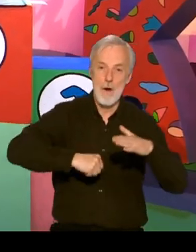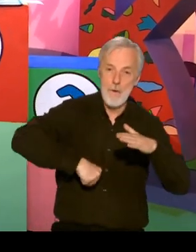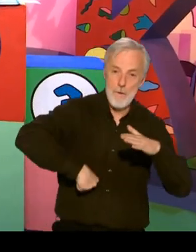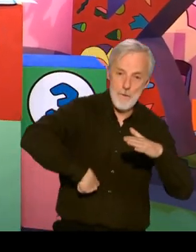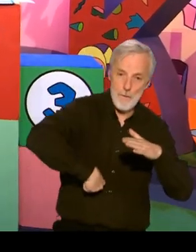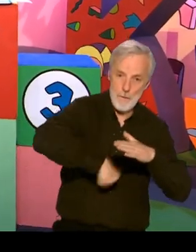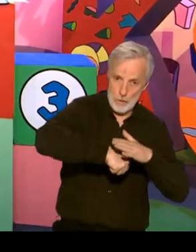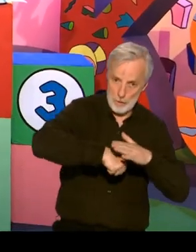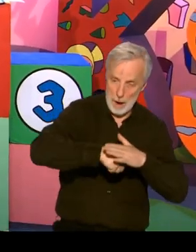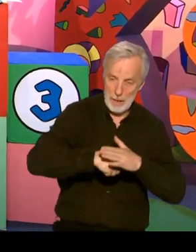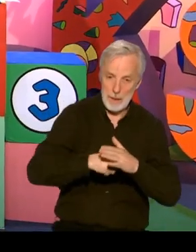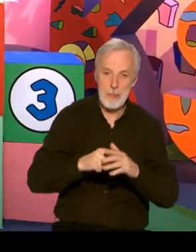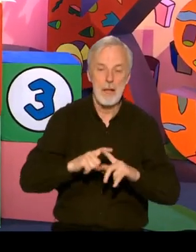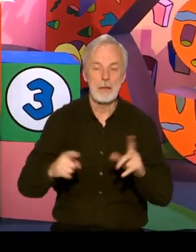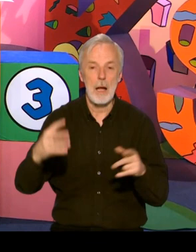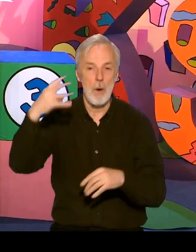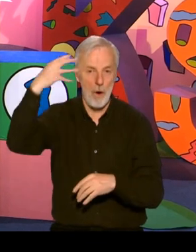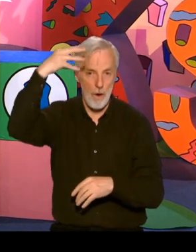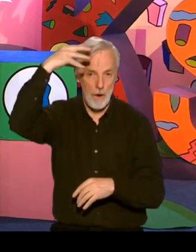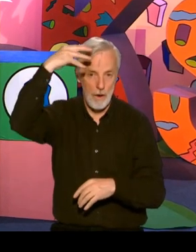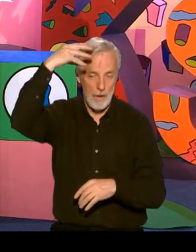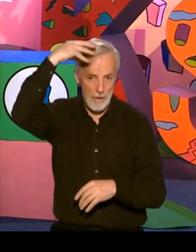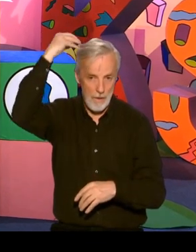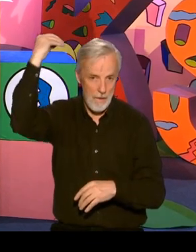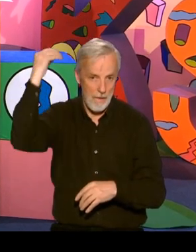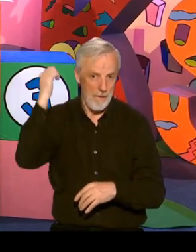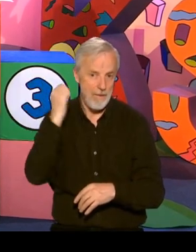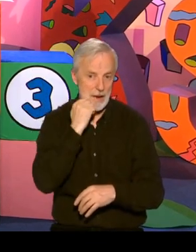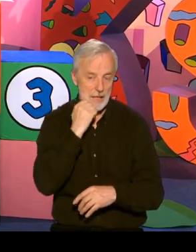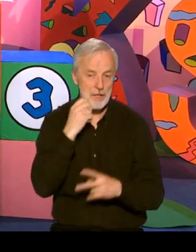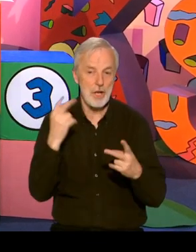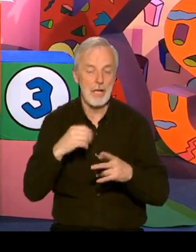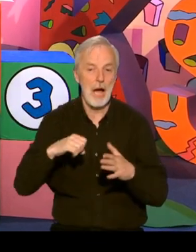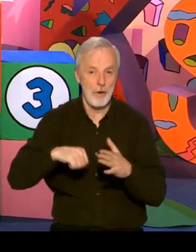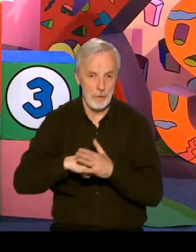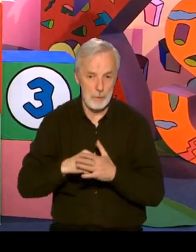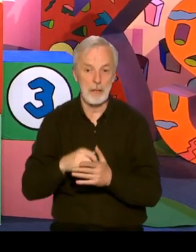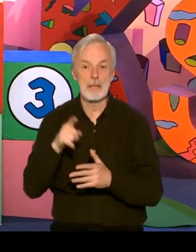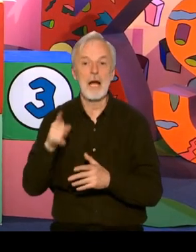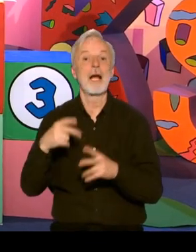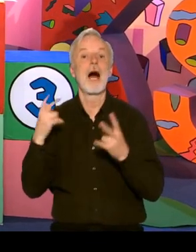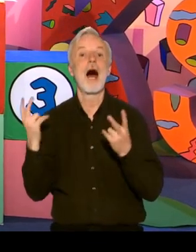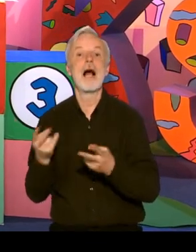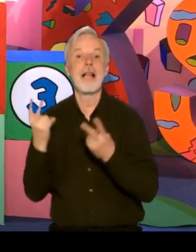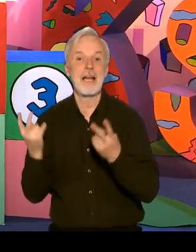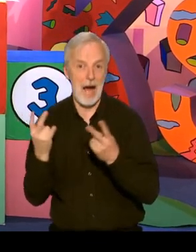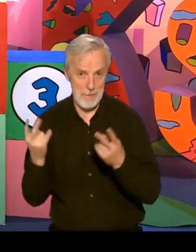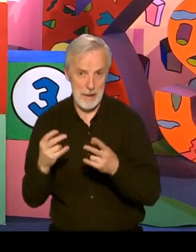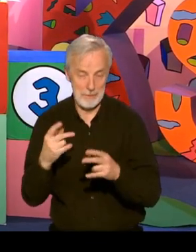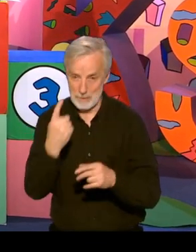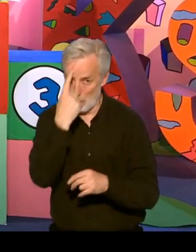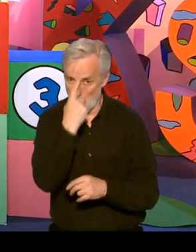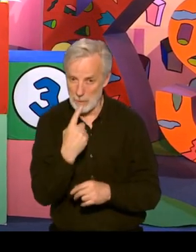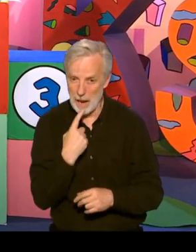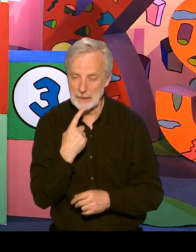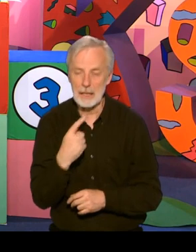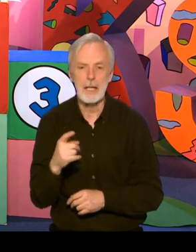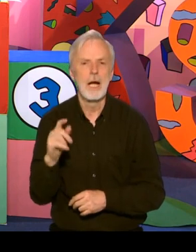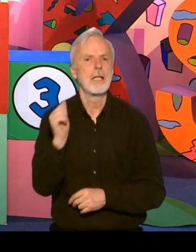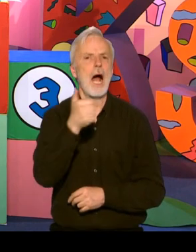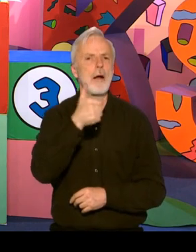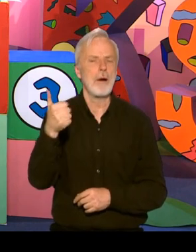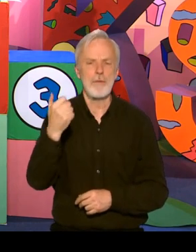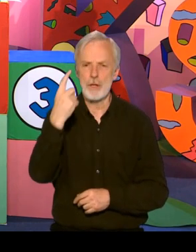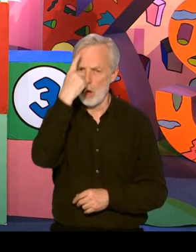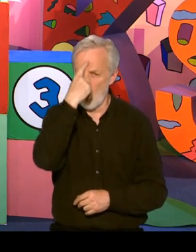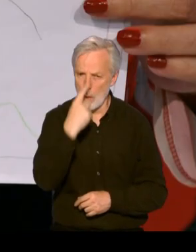dokonce Františka jako fotbalistu. Hned se na to jdeme, Filipku, podívat. Podívej se, tak